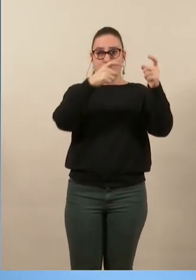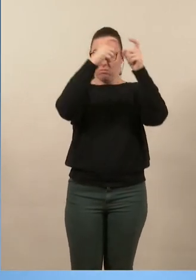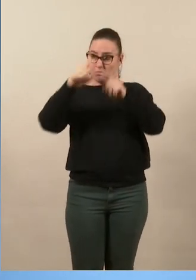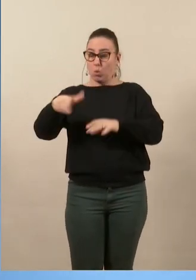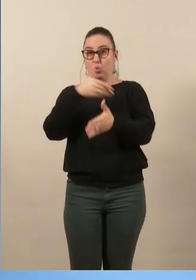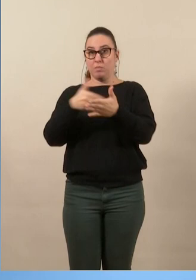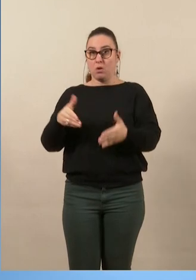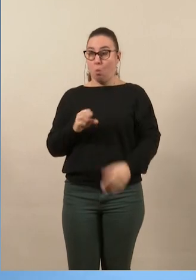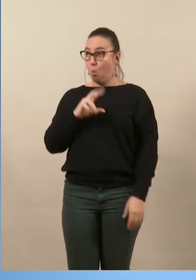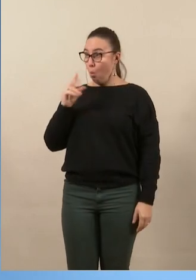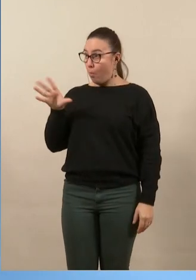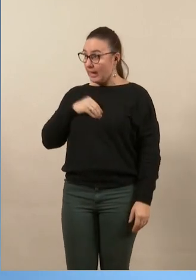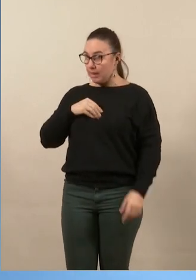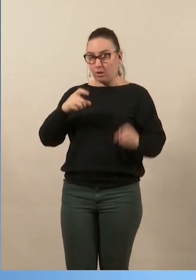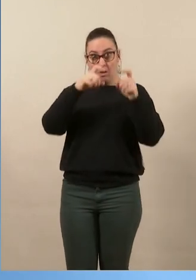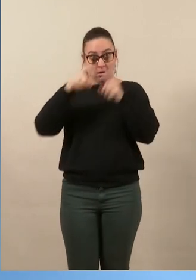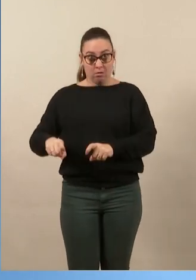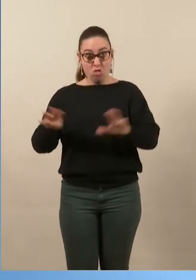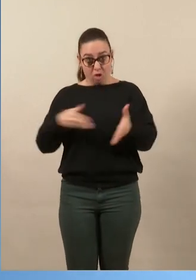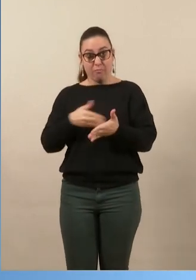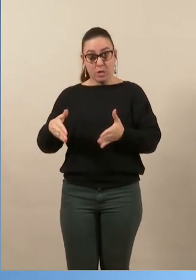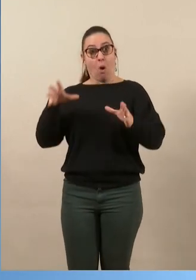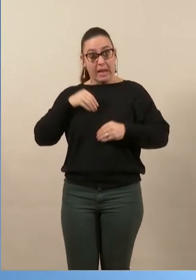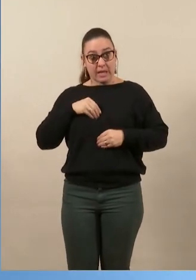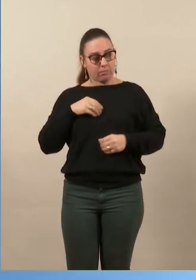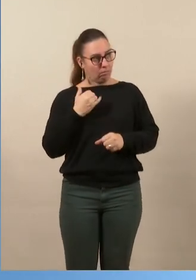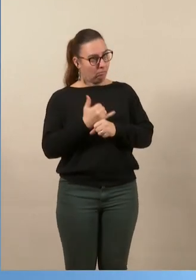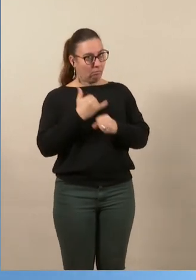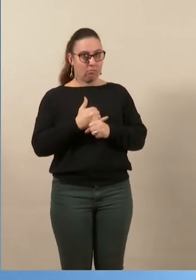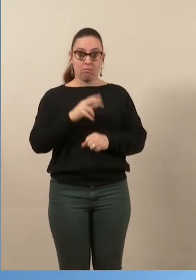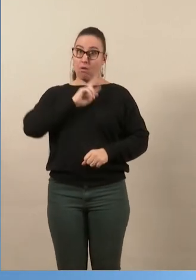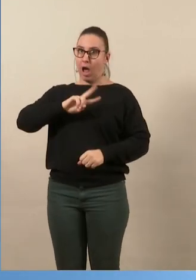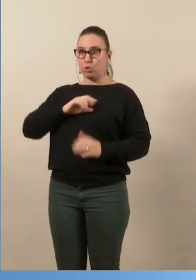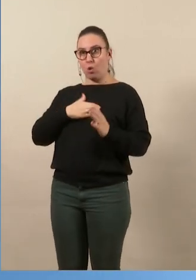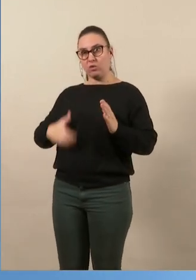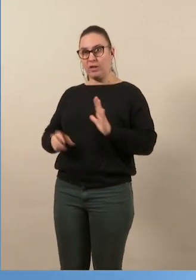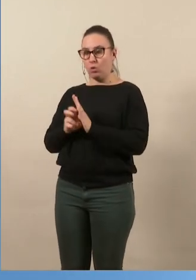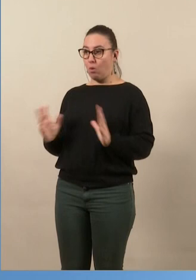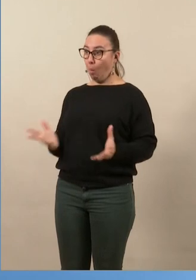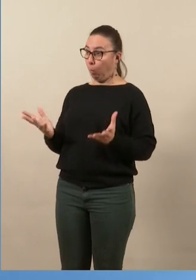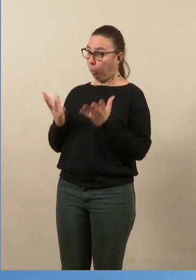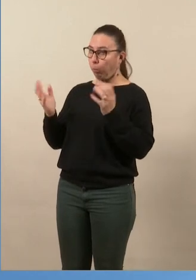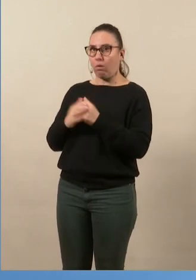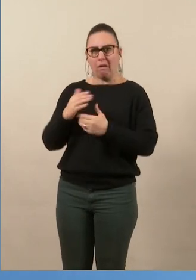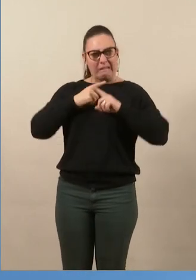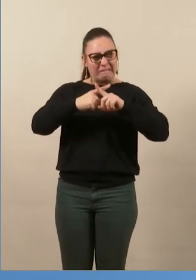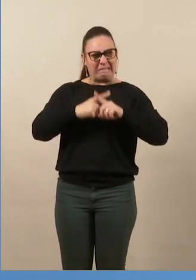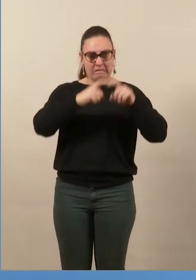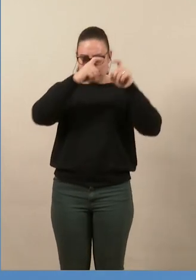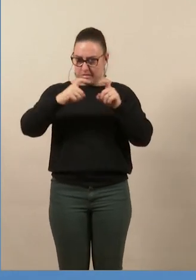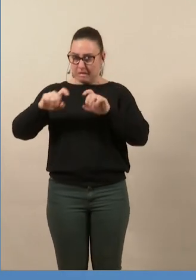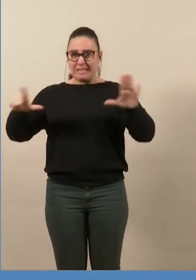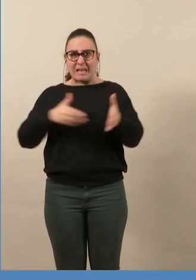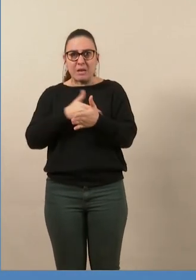déjà exceptionnel passer à 9 grâce à l'assureur de la ville de Grenoble c'est super les dernières négociations 7